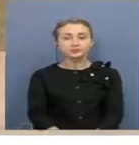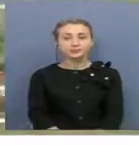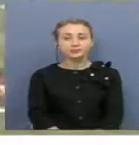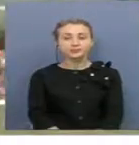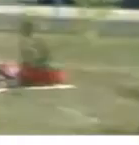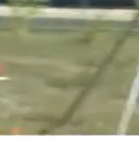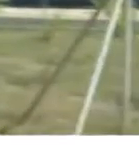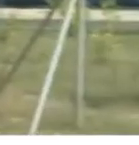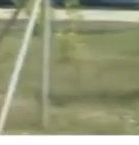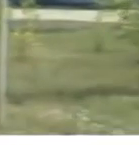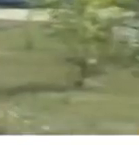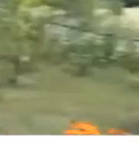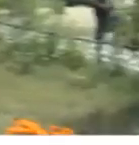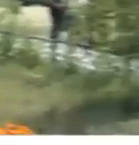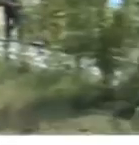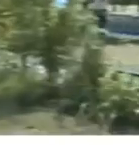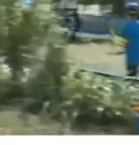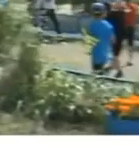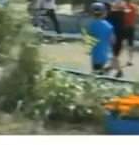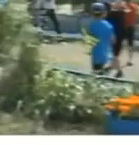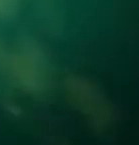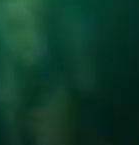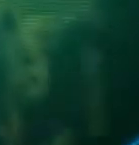Балтаев, Көкшақ Парат.